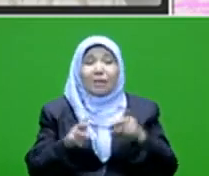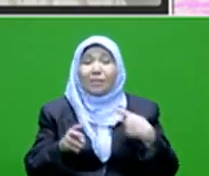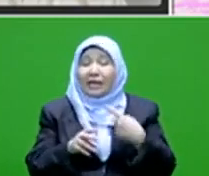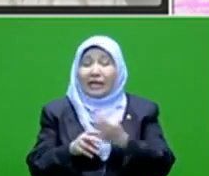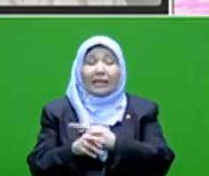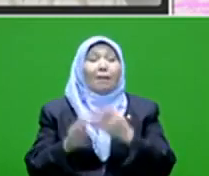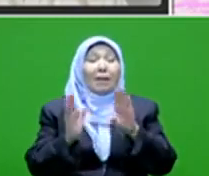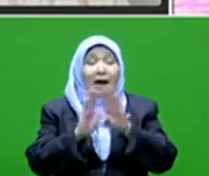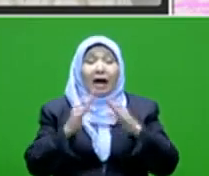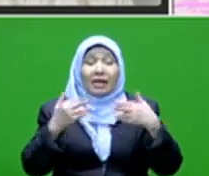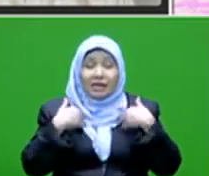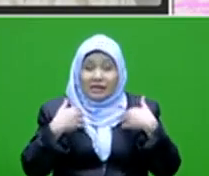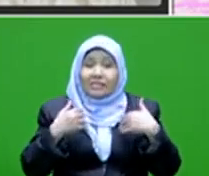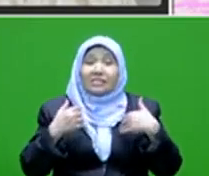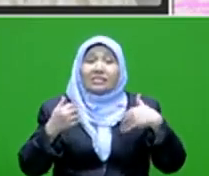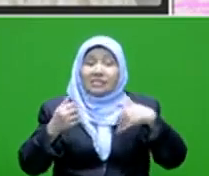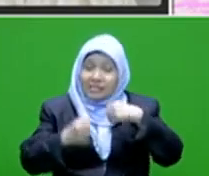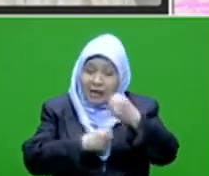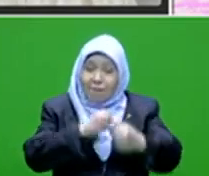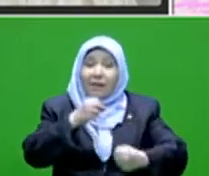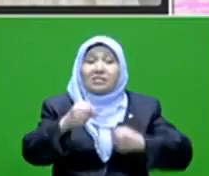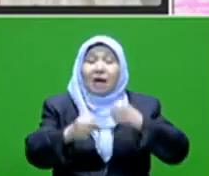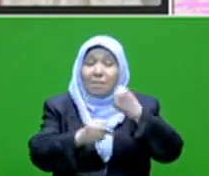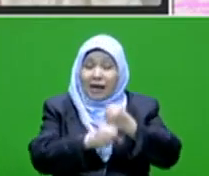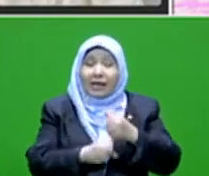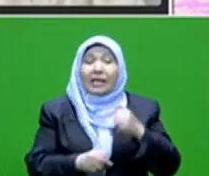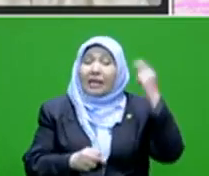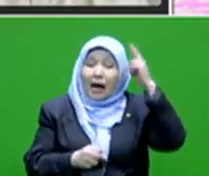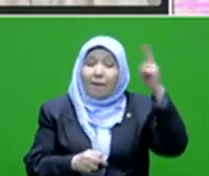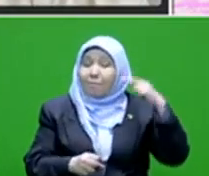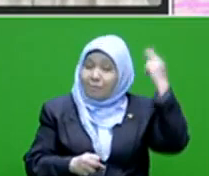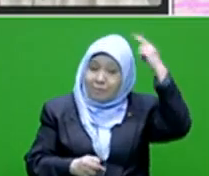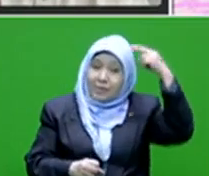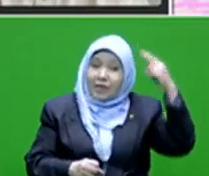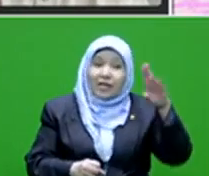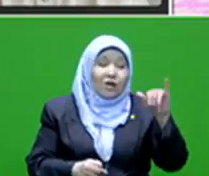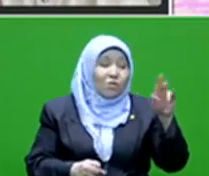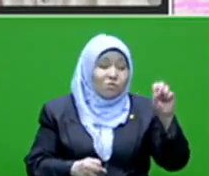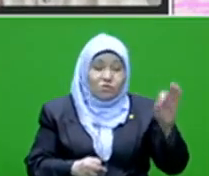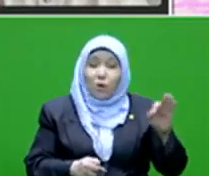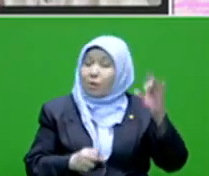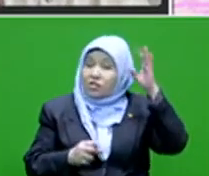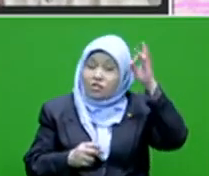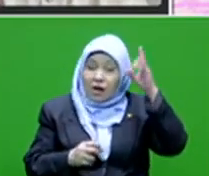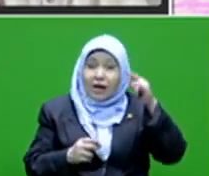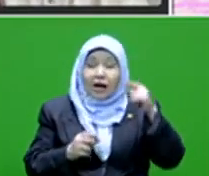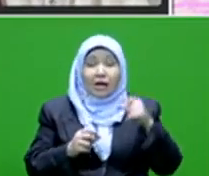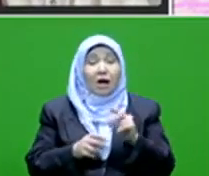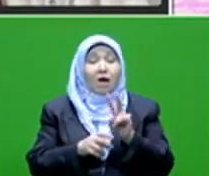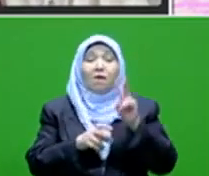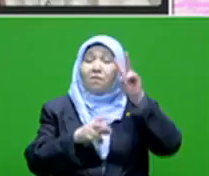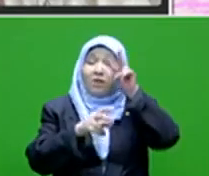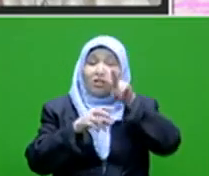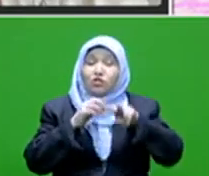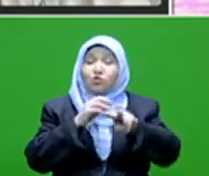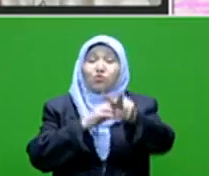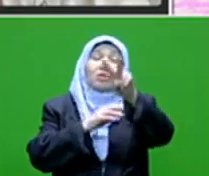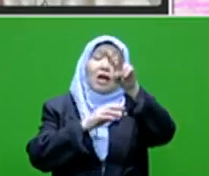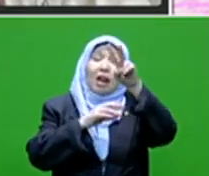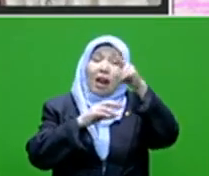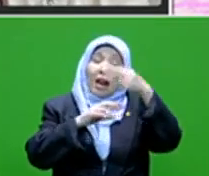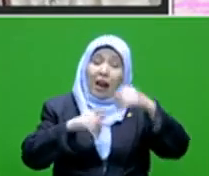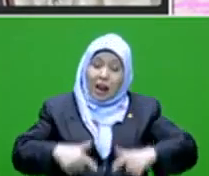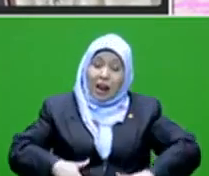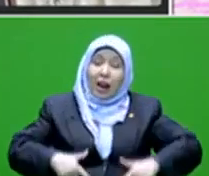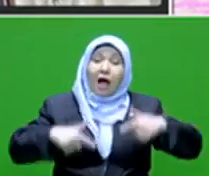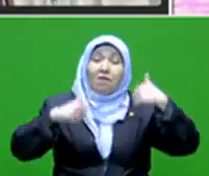Allah Yusuf. Sadon kita dengan bahasa lorak utara, masya-Allah. Nak visual live kan keadaan sebenar, subhanallah.